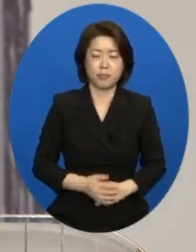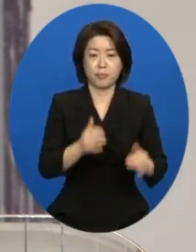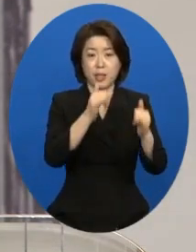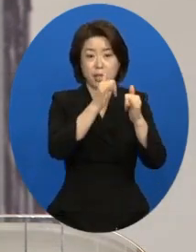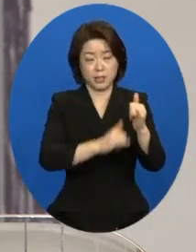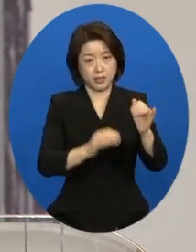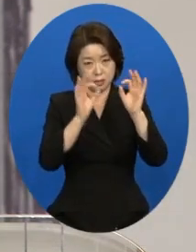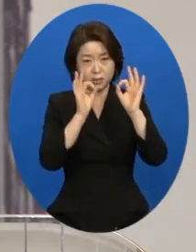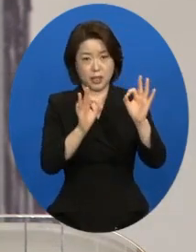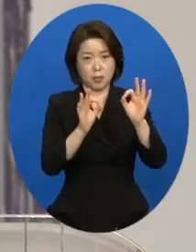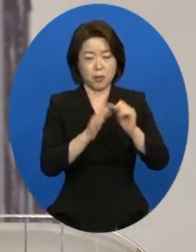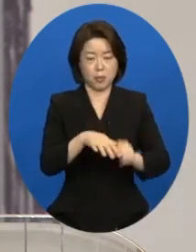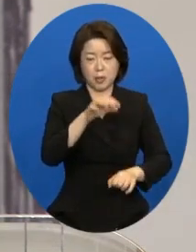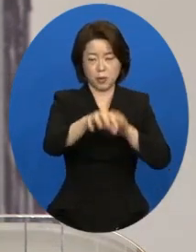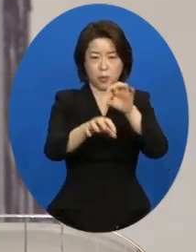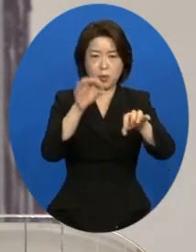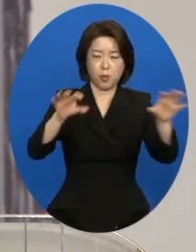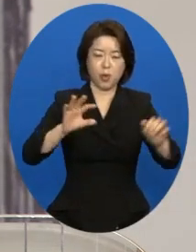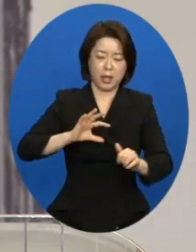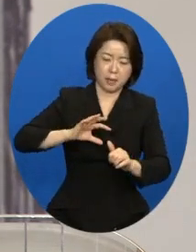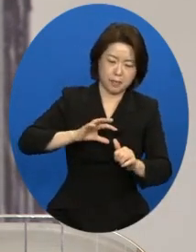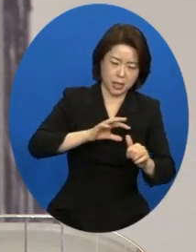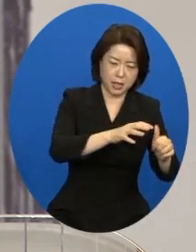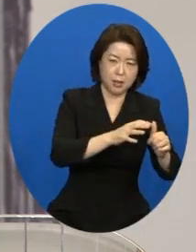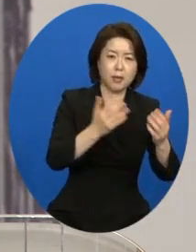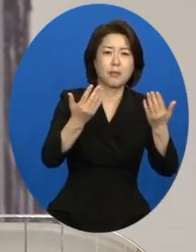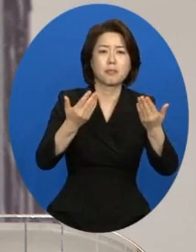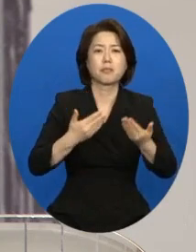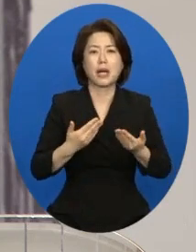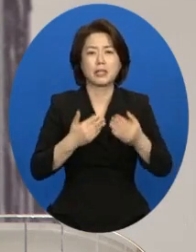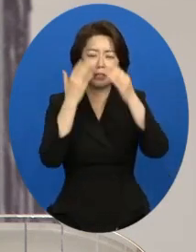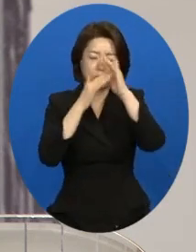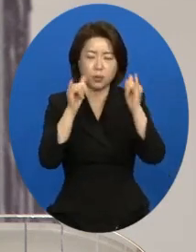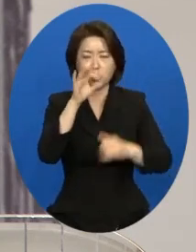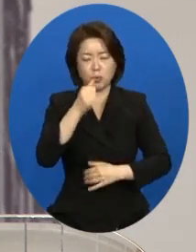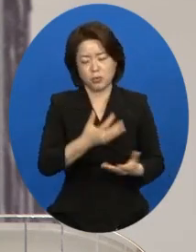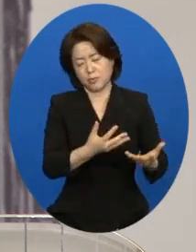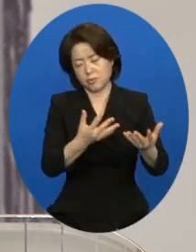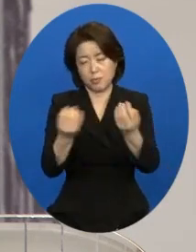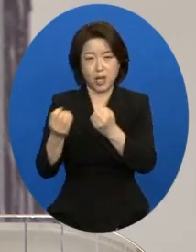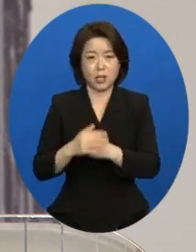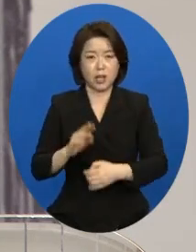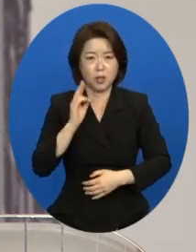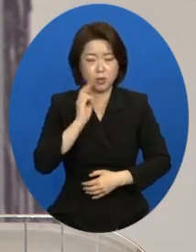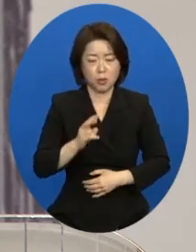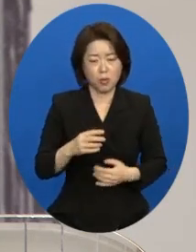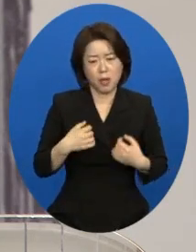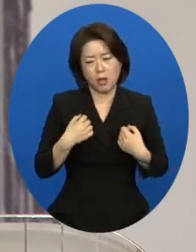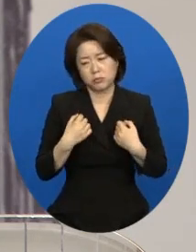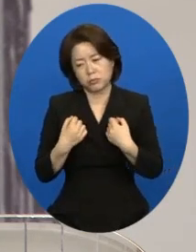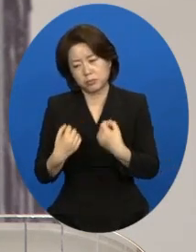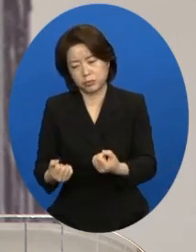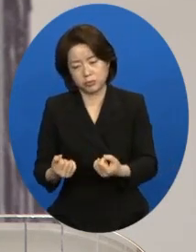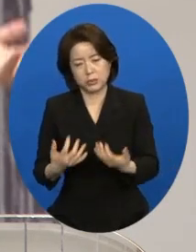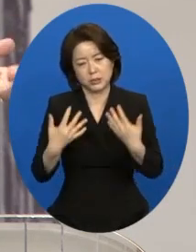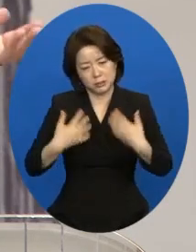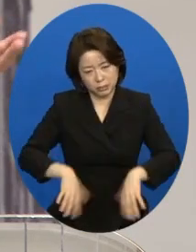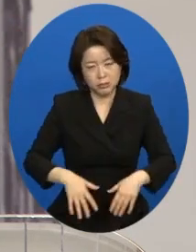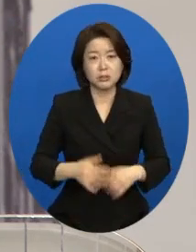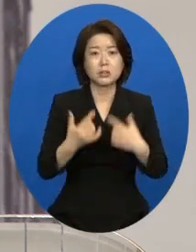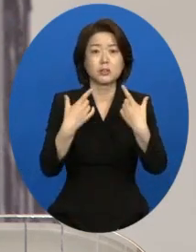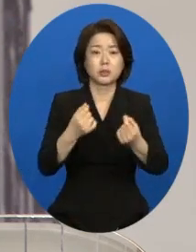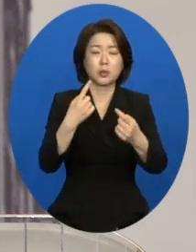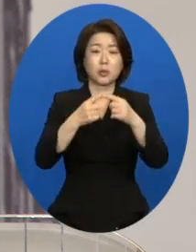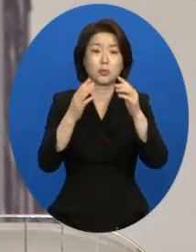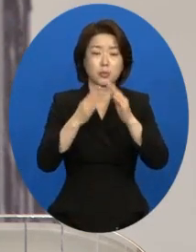역사를 보게 되면 곳곳에서 핍박받는 성도들이 있는데, 너무 많은데 너무나 무기력해 보여요. 교회가 힘이 없는